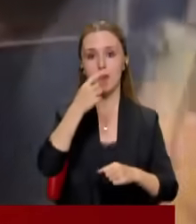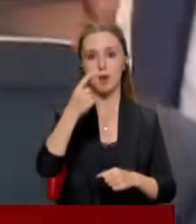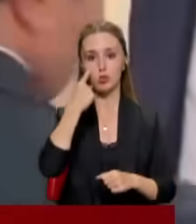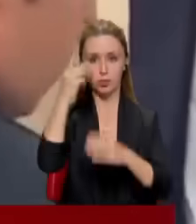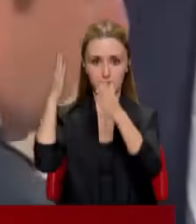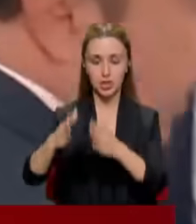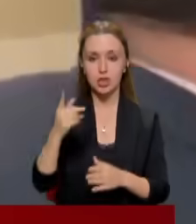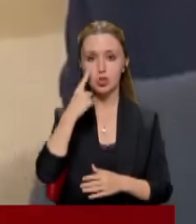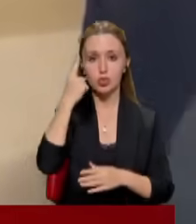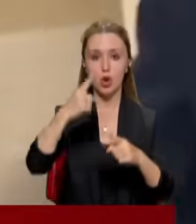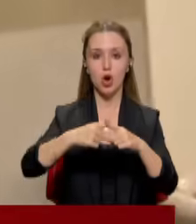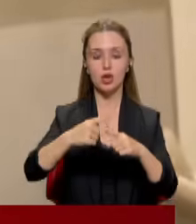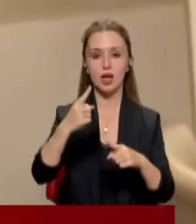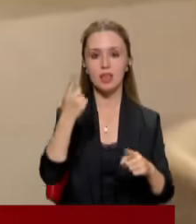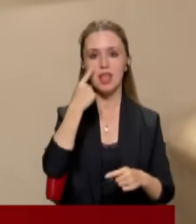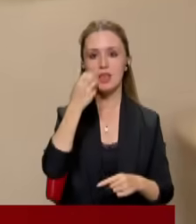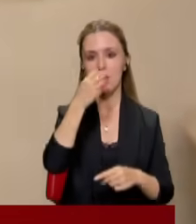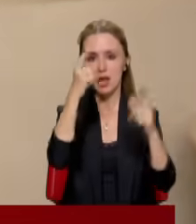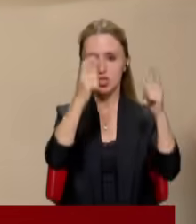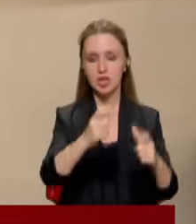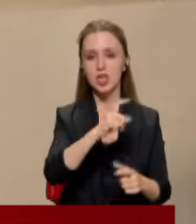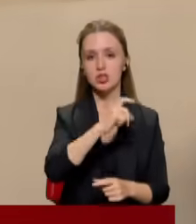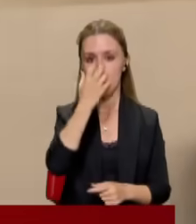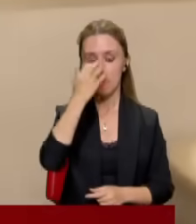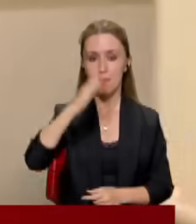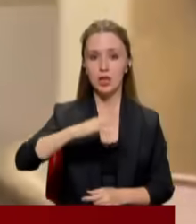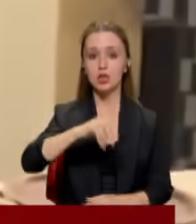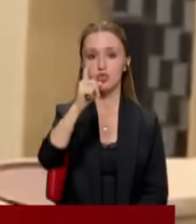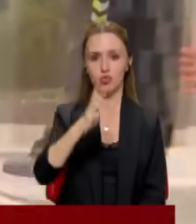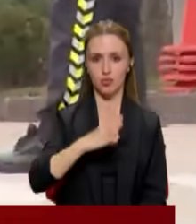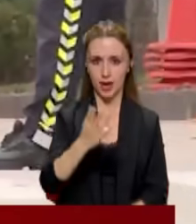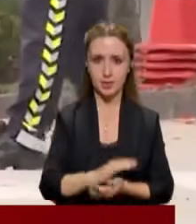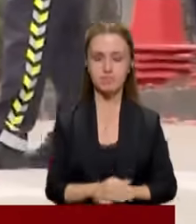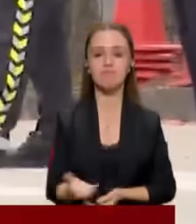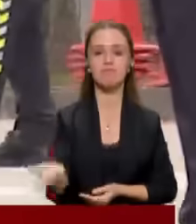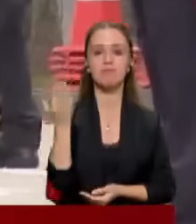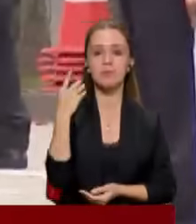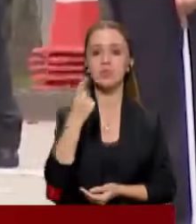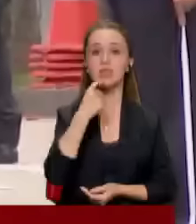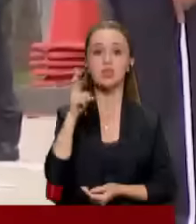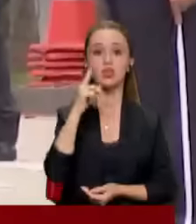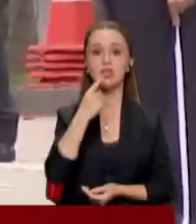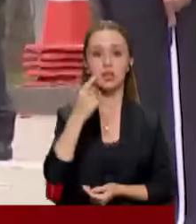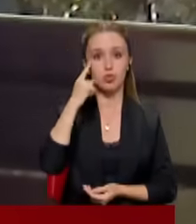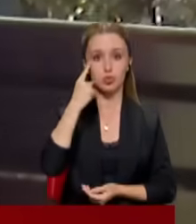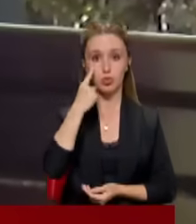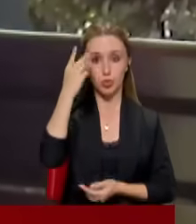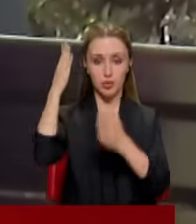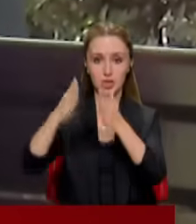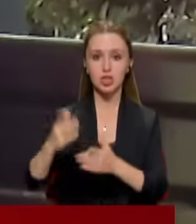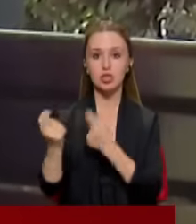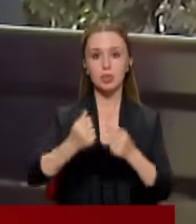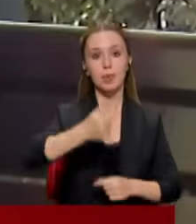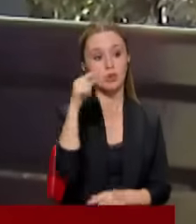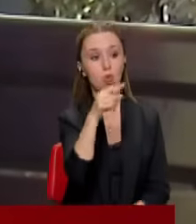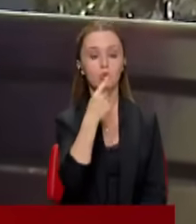Cumhurbaşkanı'na hem de Cumhur Ortağı Devlet Bahçeli'ye cevabı beklenen o soruyu sordu. Daha önce yıl sonu diyen Cumhurbaşkanı Çalışma